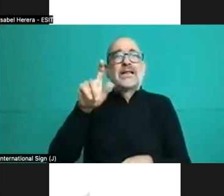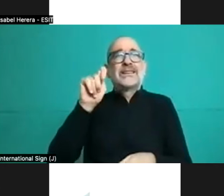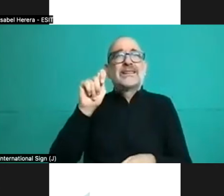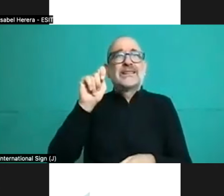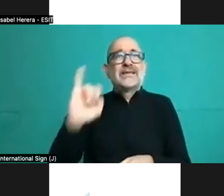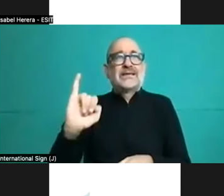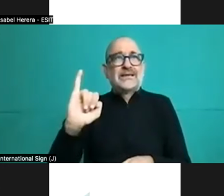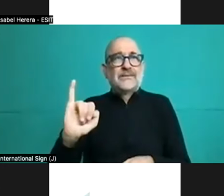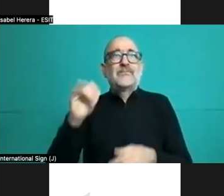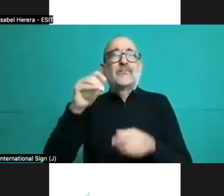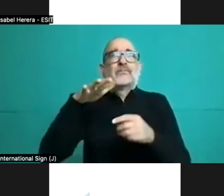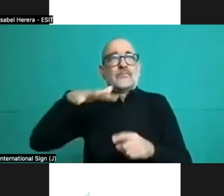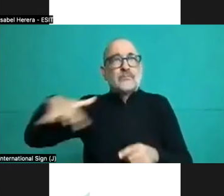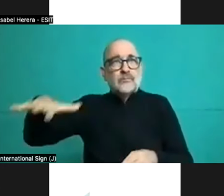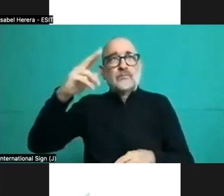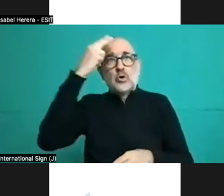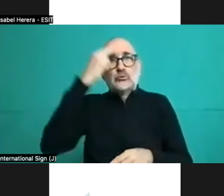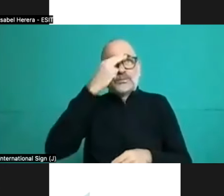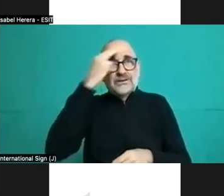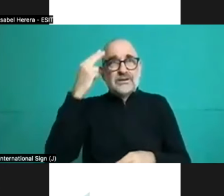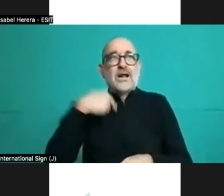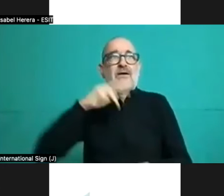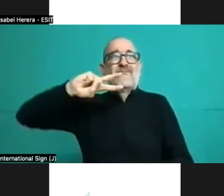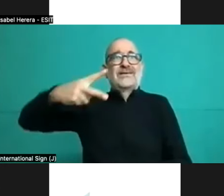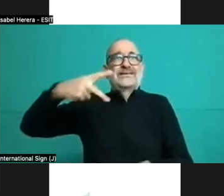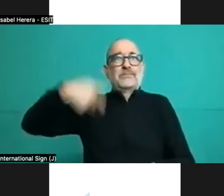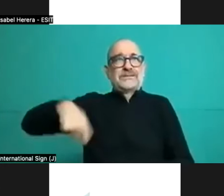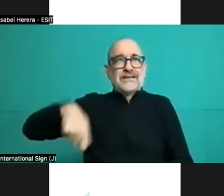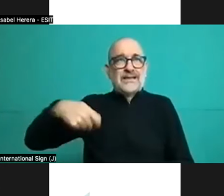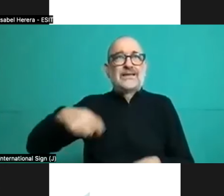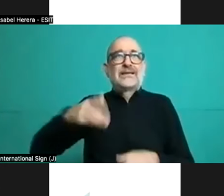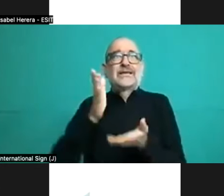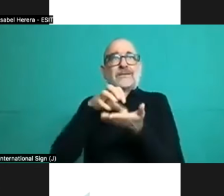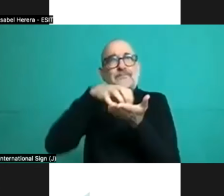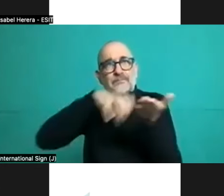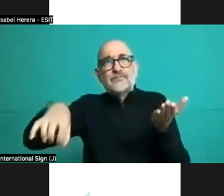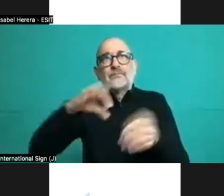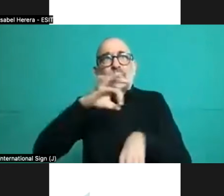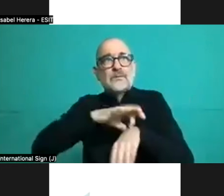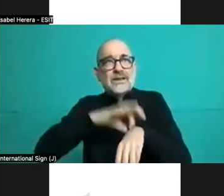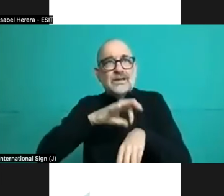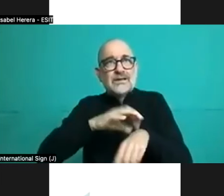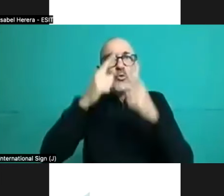Houston. Je suis l'officier responsable de la sécurité et qualité du patient.